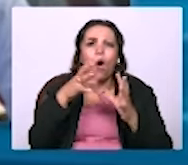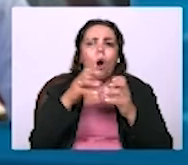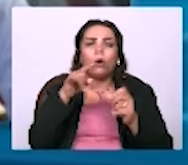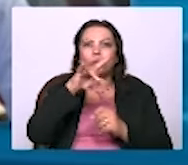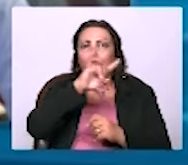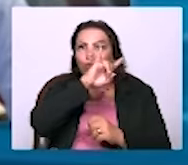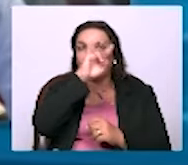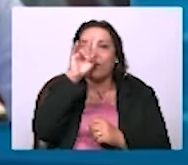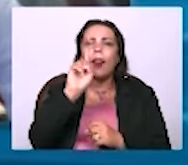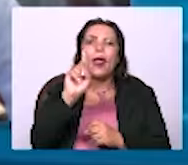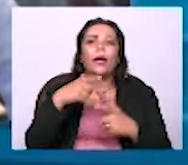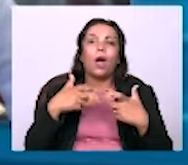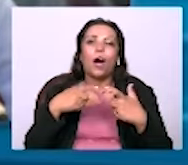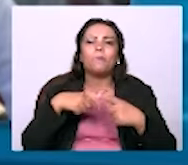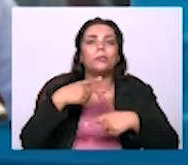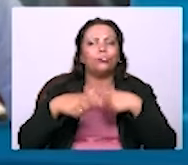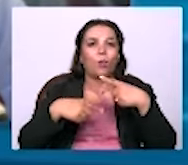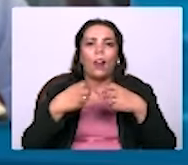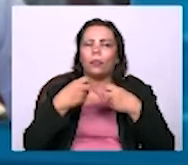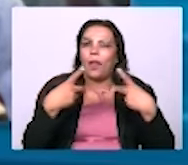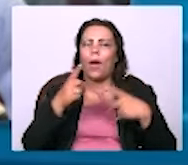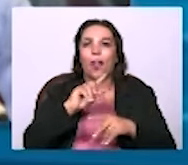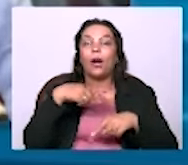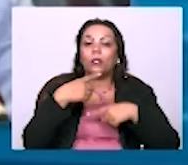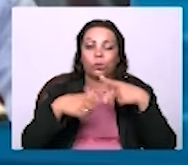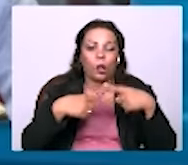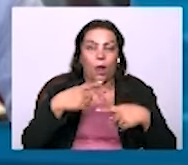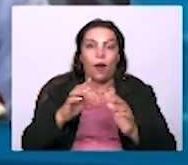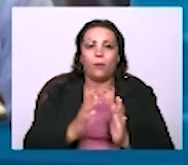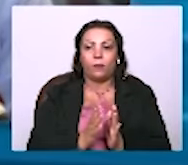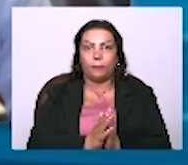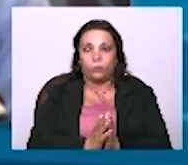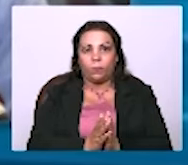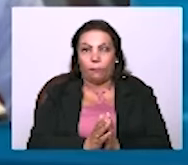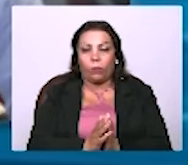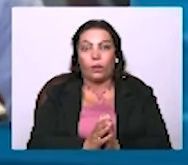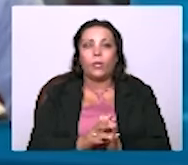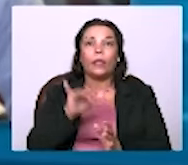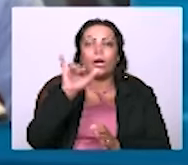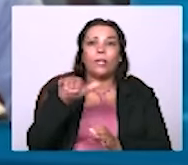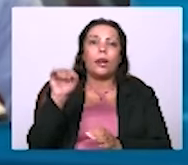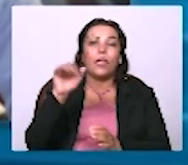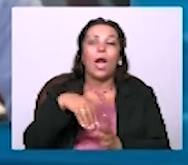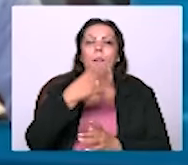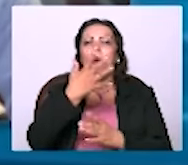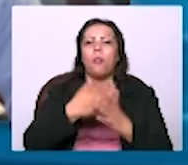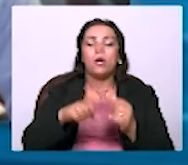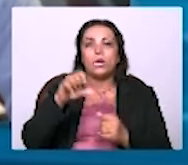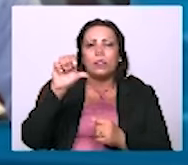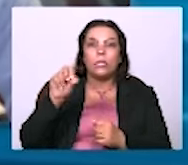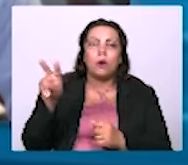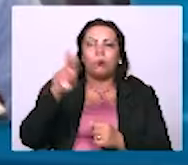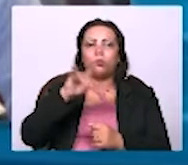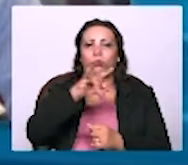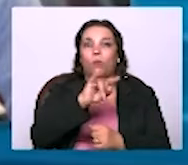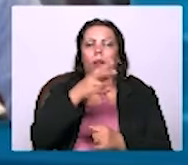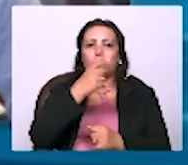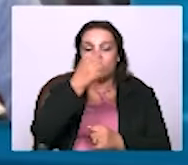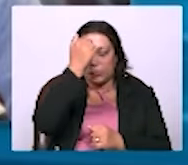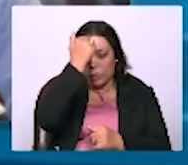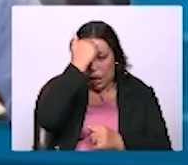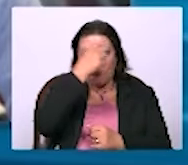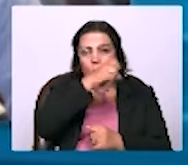ولكن الحرب في غزه لم تنتهي يحيى سنوار من مواليد 29 اكتوبر عام 62 في